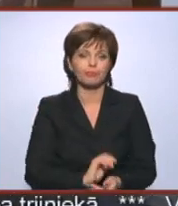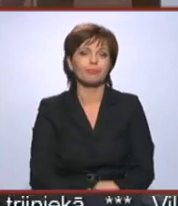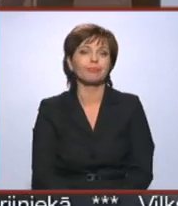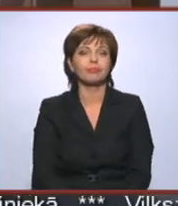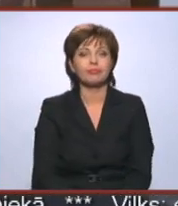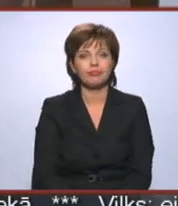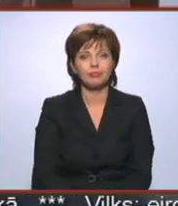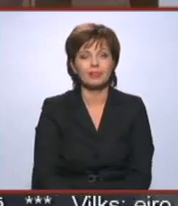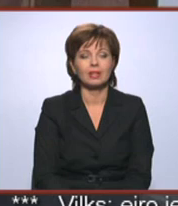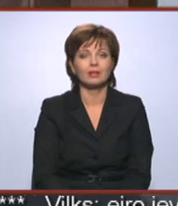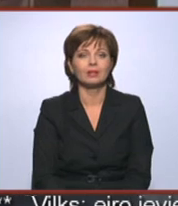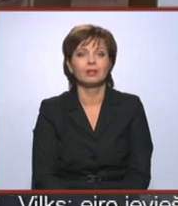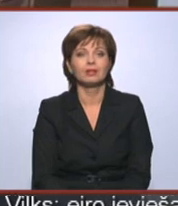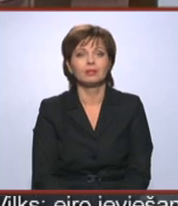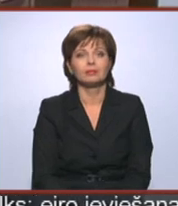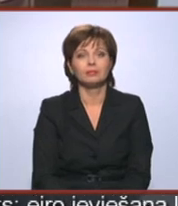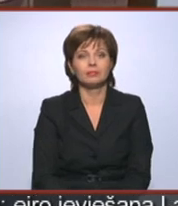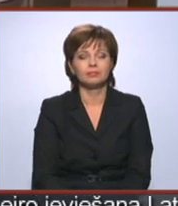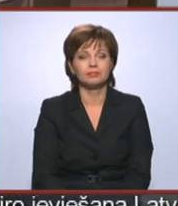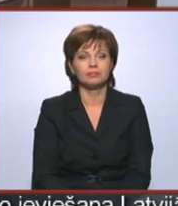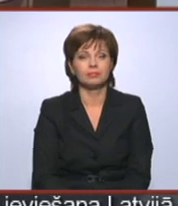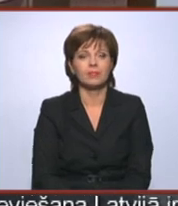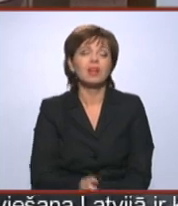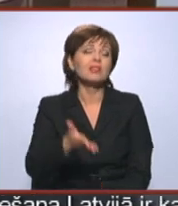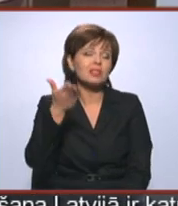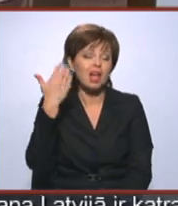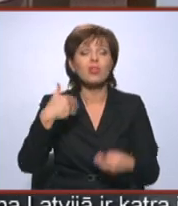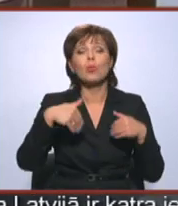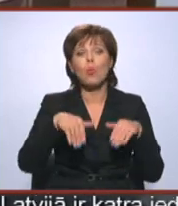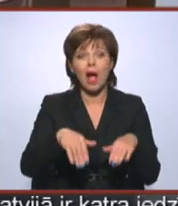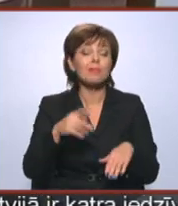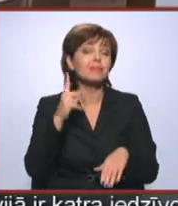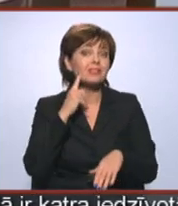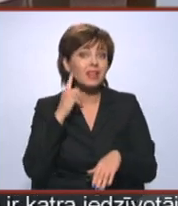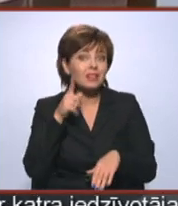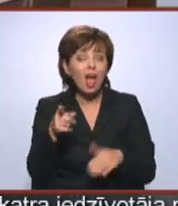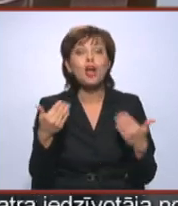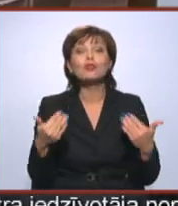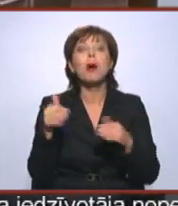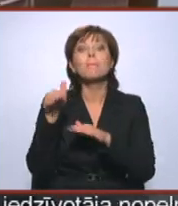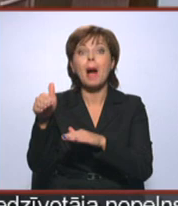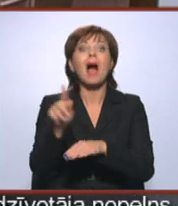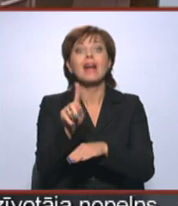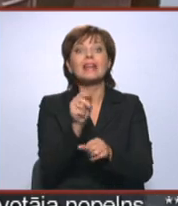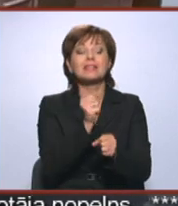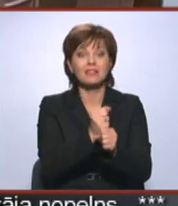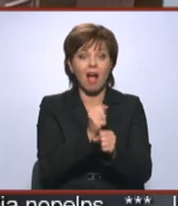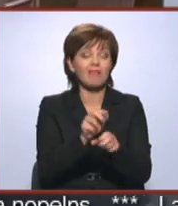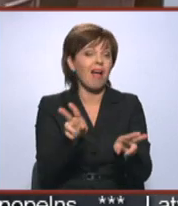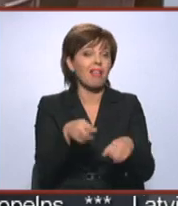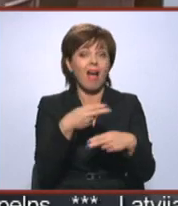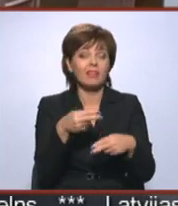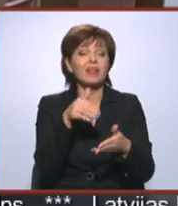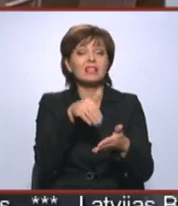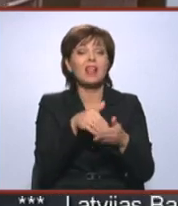что банк будет работать первое число, чтобы не стоять в очереди. Es jau sen nolēmu. Es dzirdēju, ka banka šodien strādās un, lai nestāvētu